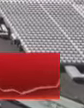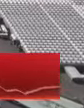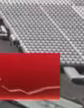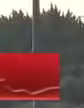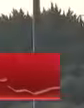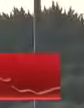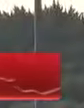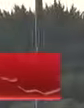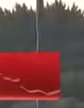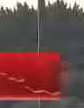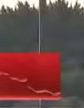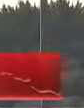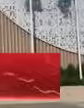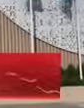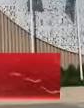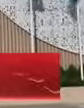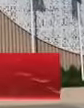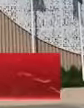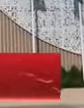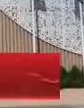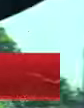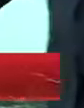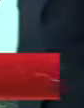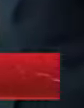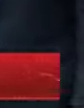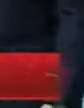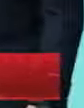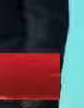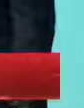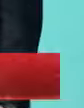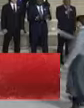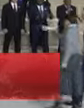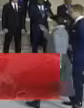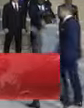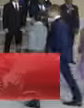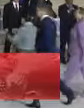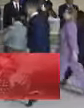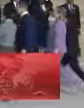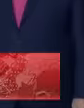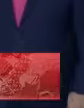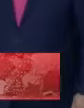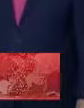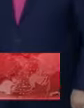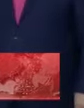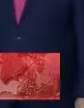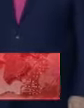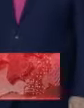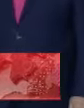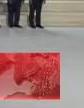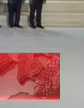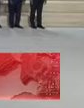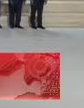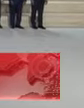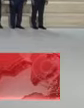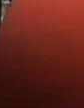Климатический саммит в Баку. Какие громкие заявления об изменении климата сделали участники заседания и почему, по их мнению, мир находится на пути